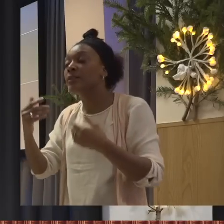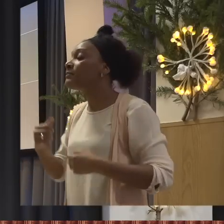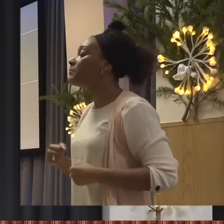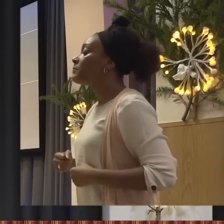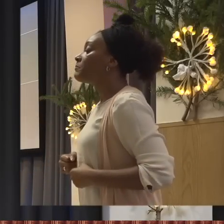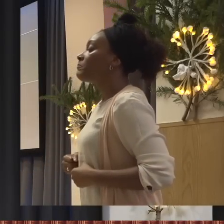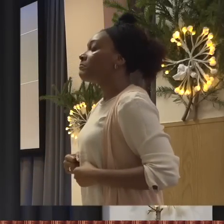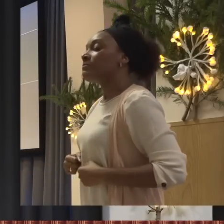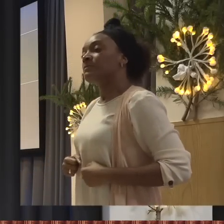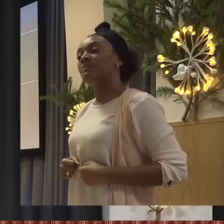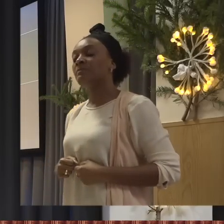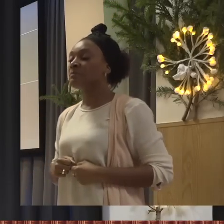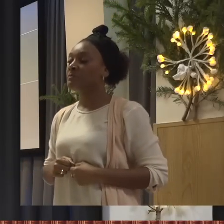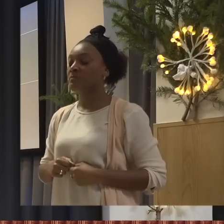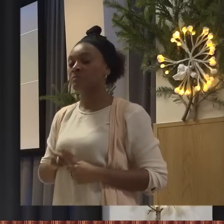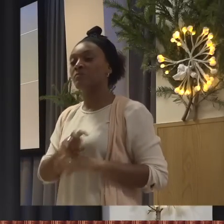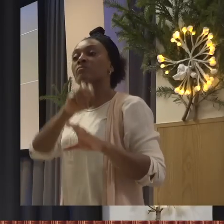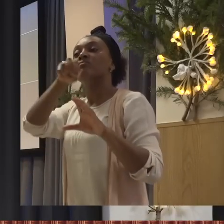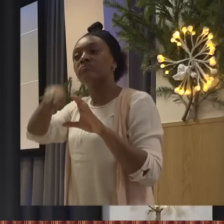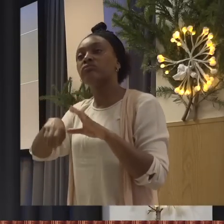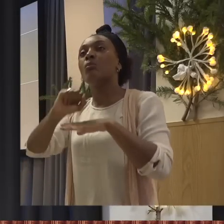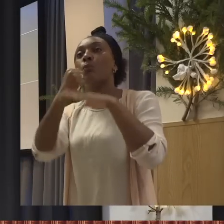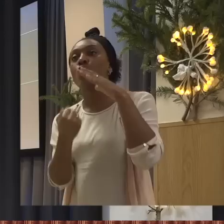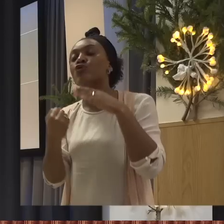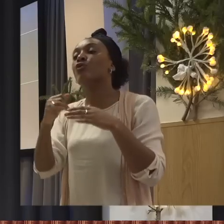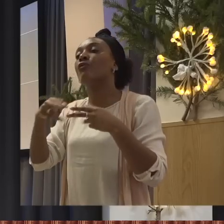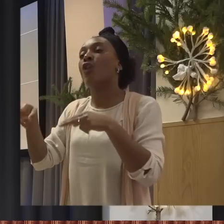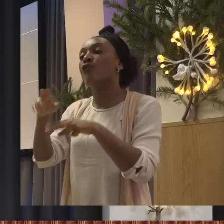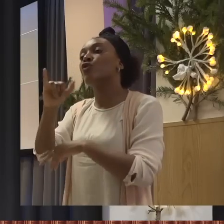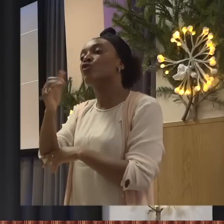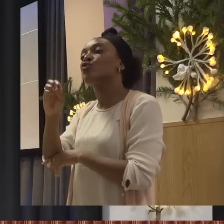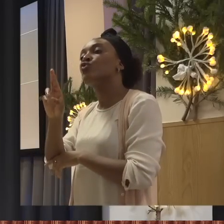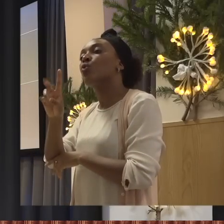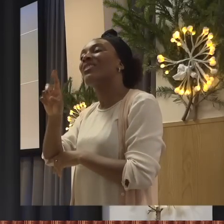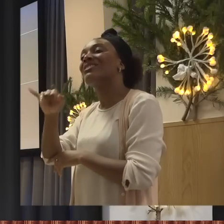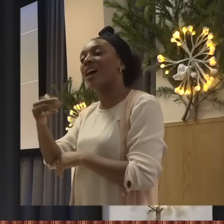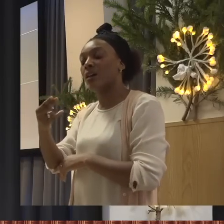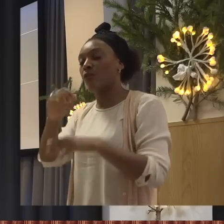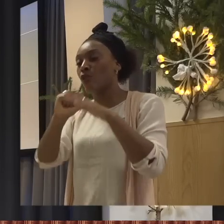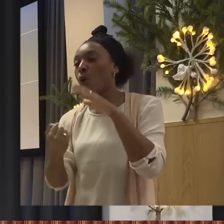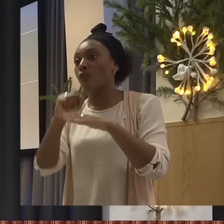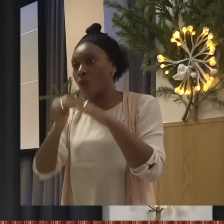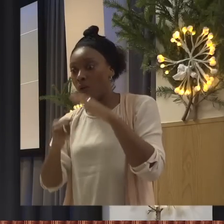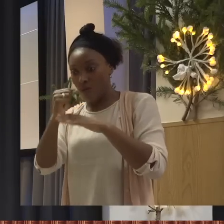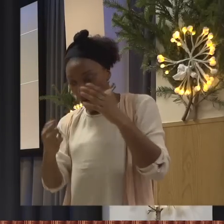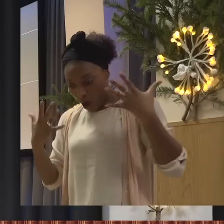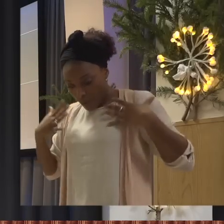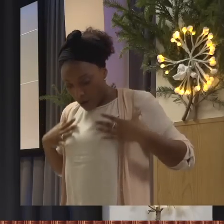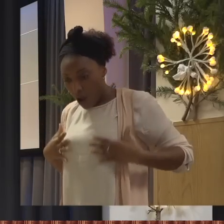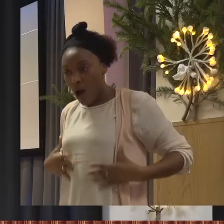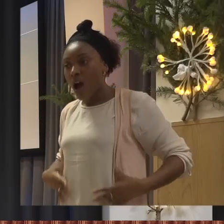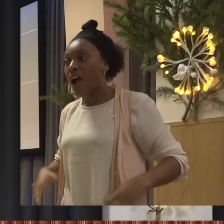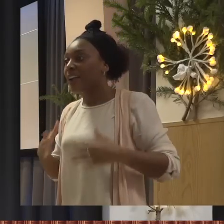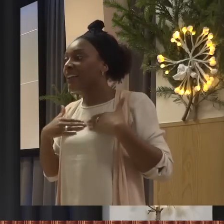se plongea cette fois dans le Jourdain, selon la parole de l'homme de Dieu, et sa chair redevint comme